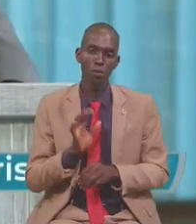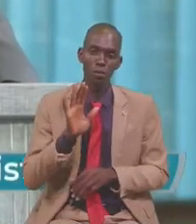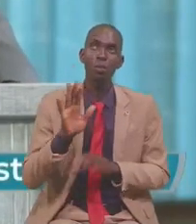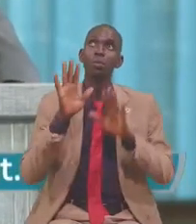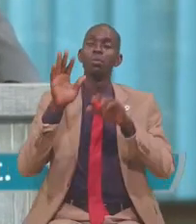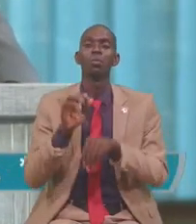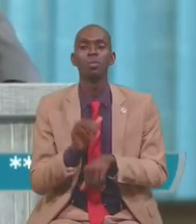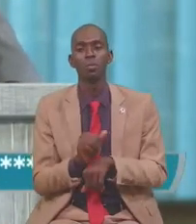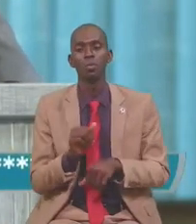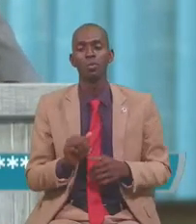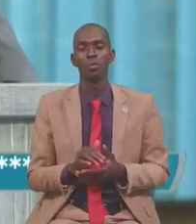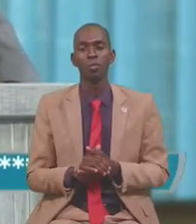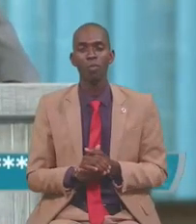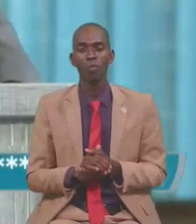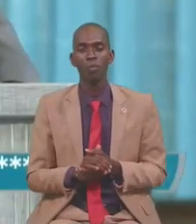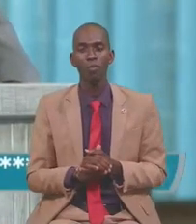miracle.